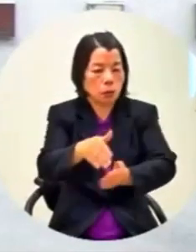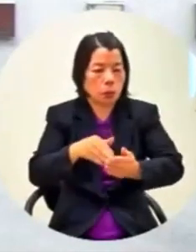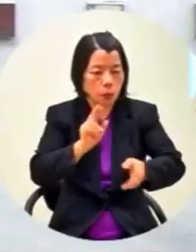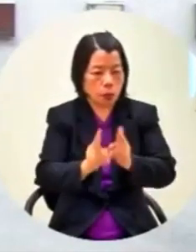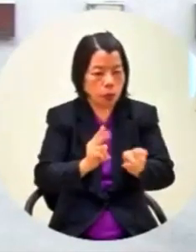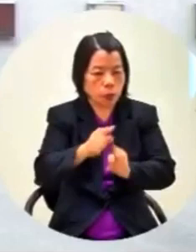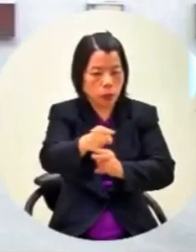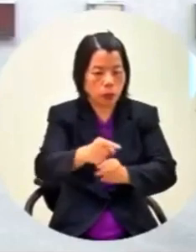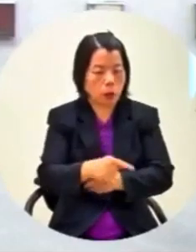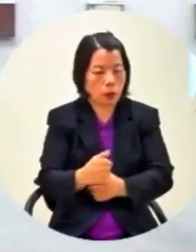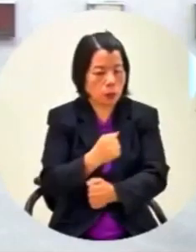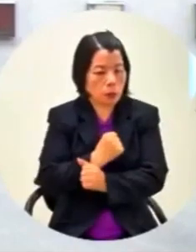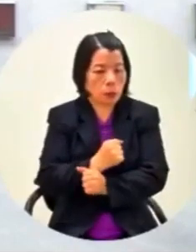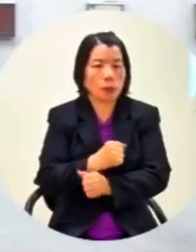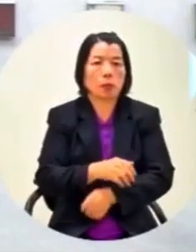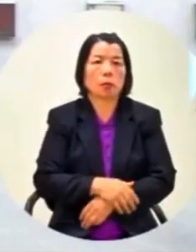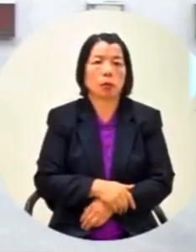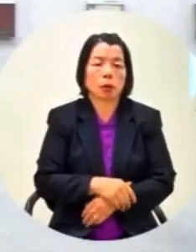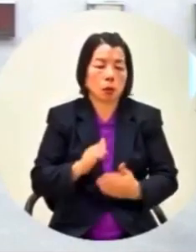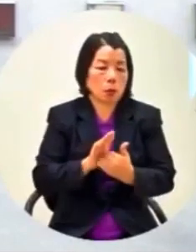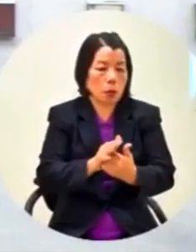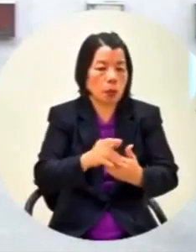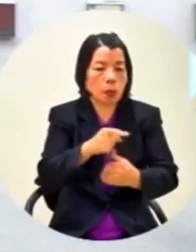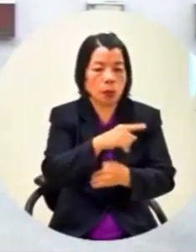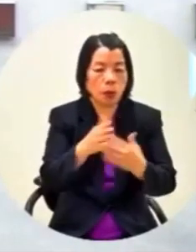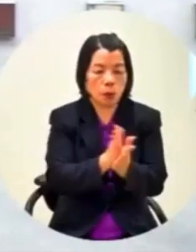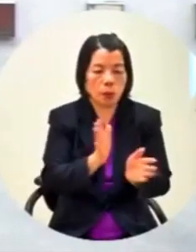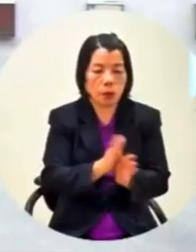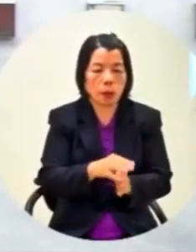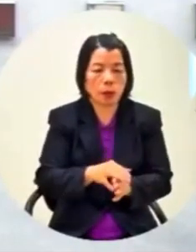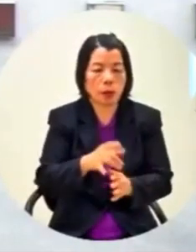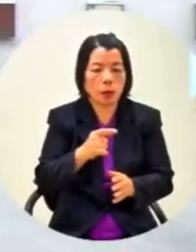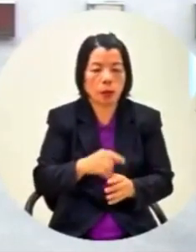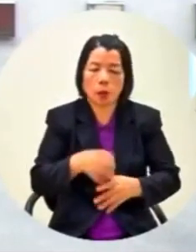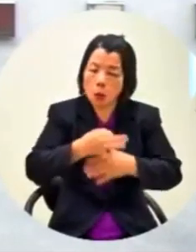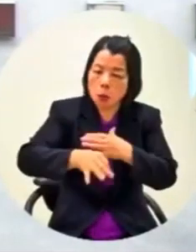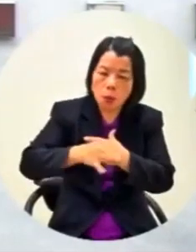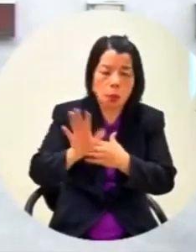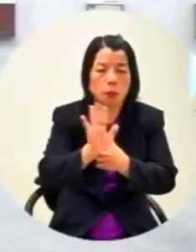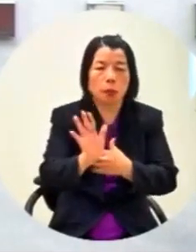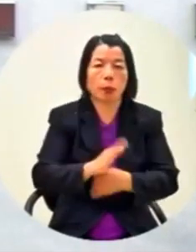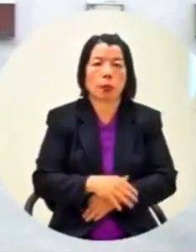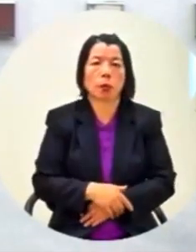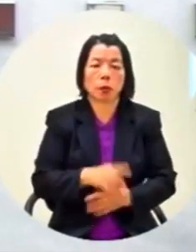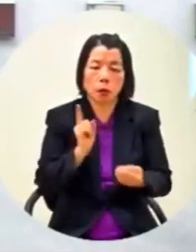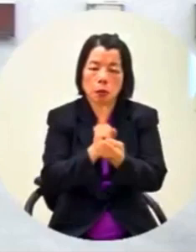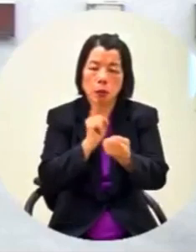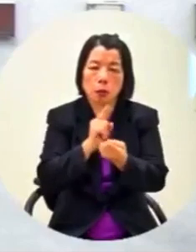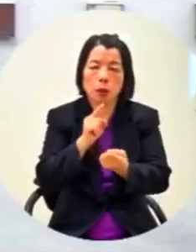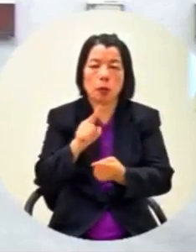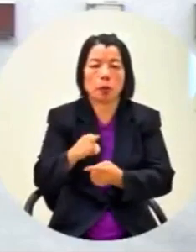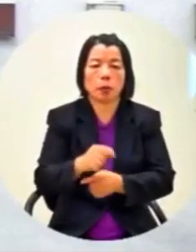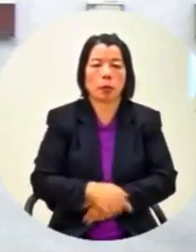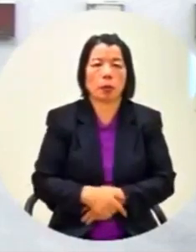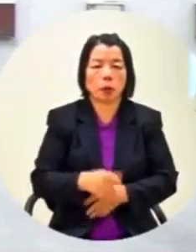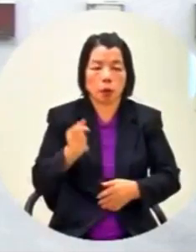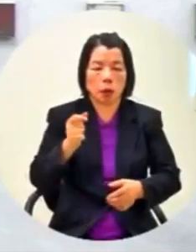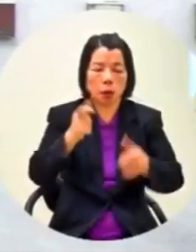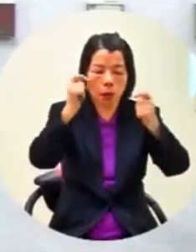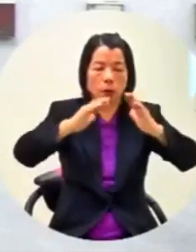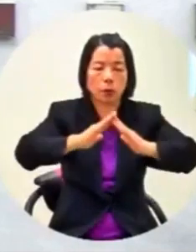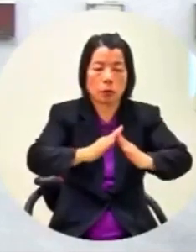工作，避免出现防疫的破口。目前本市本土确诊病例仍然维持